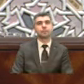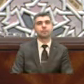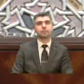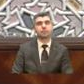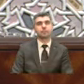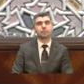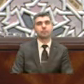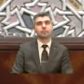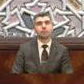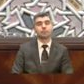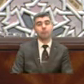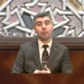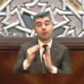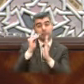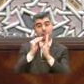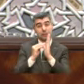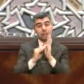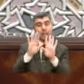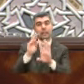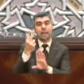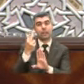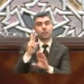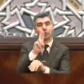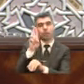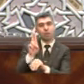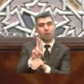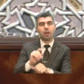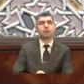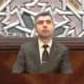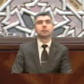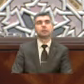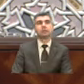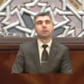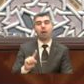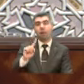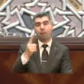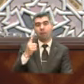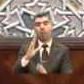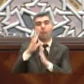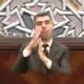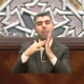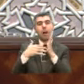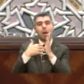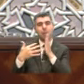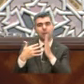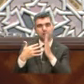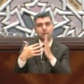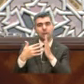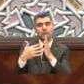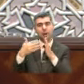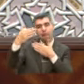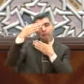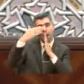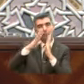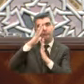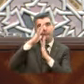هذا القطاع الذي يتضمن 12 سؤالاً، أولها عن البرنامج الوطني للحد من أثار الفيضانات